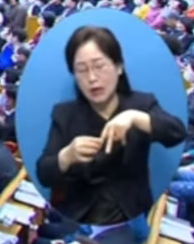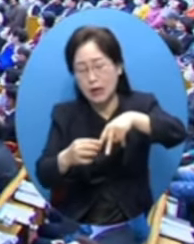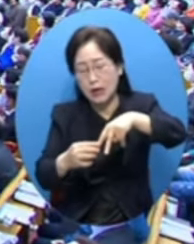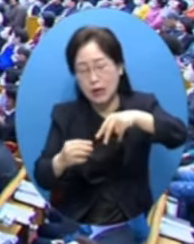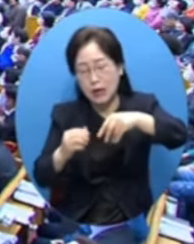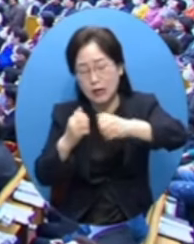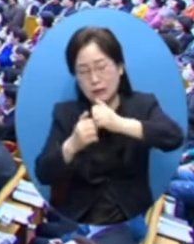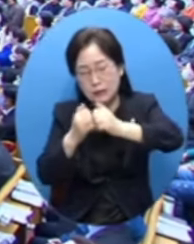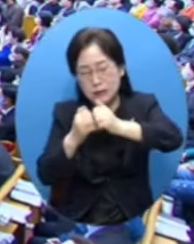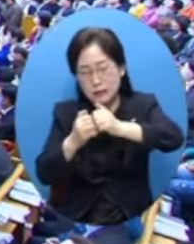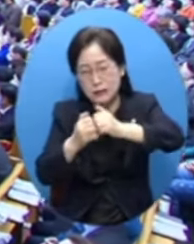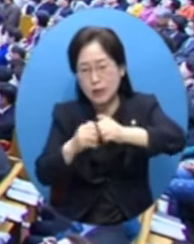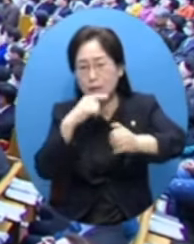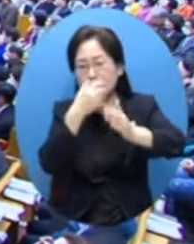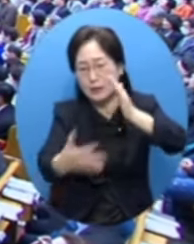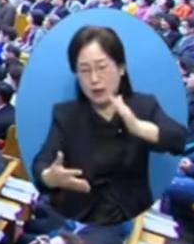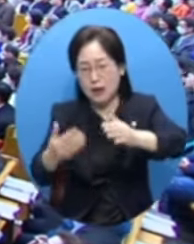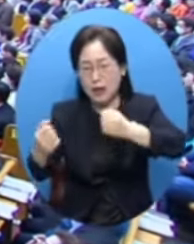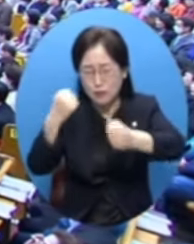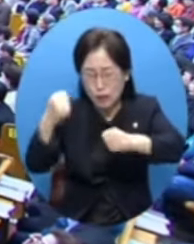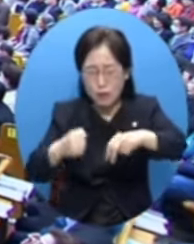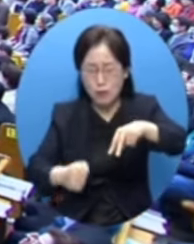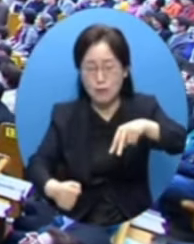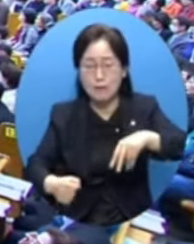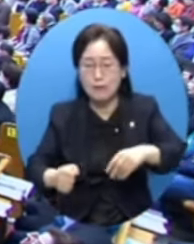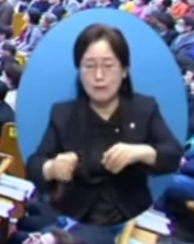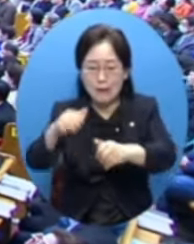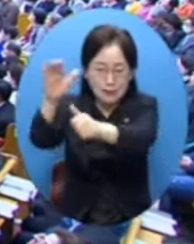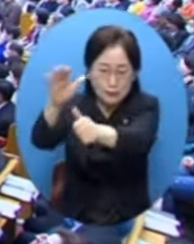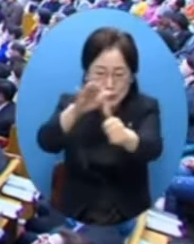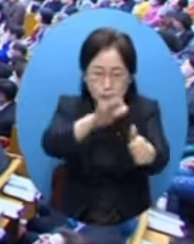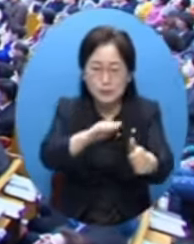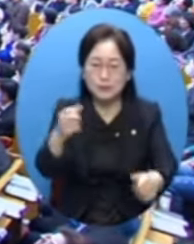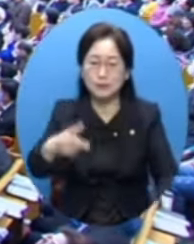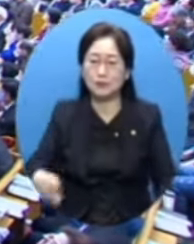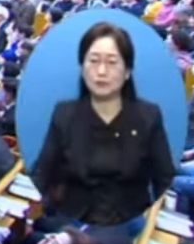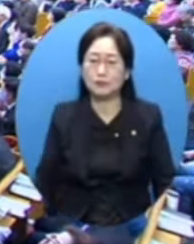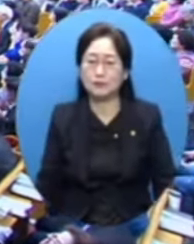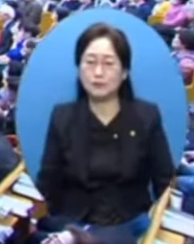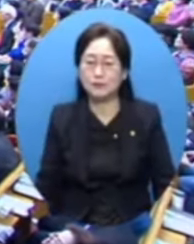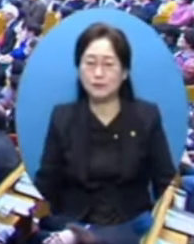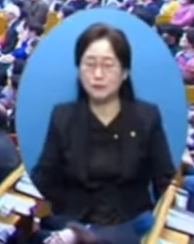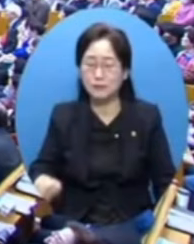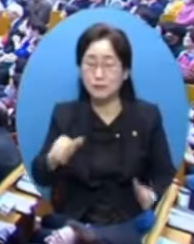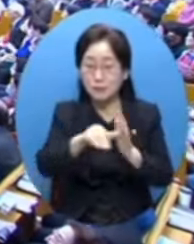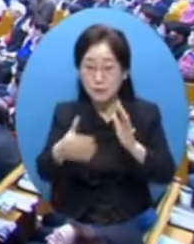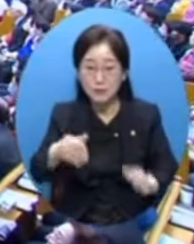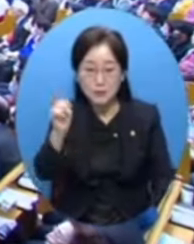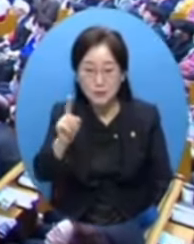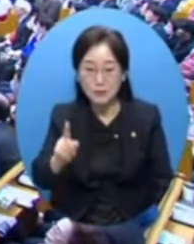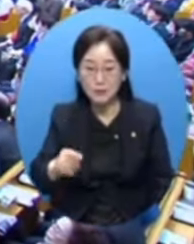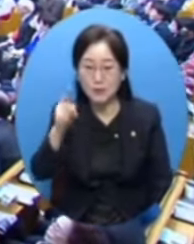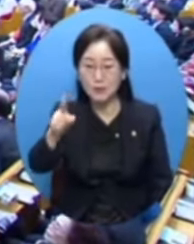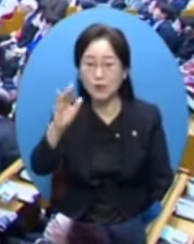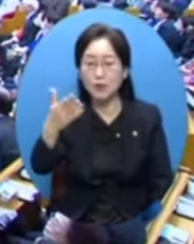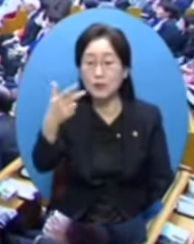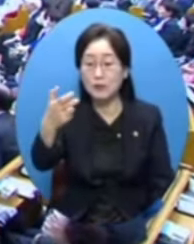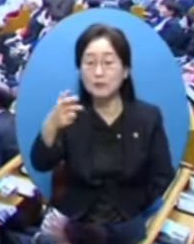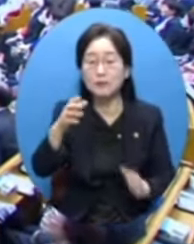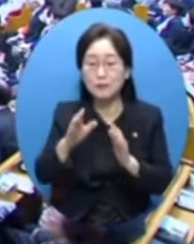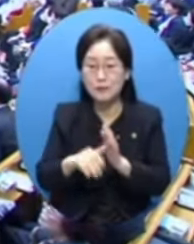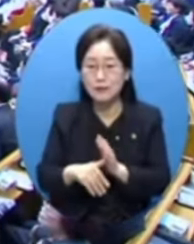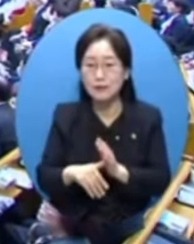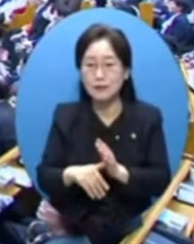그랬습니다. 그런데도 안수하면서 저들을 기도해 주고 또 유명한 일화는 1972년도에